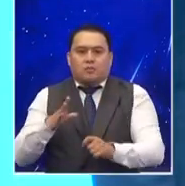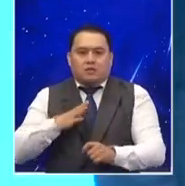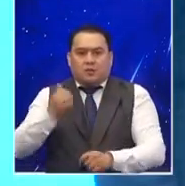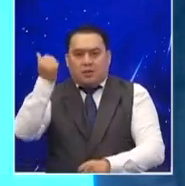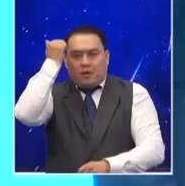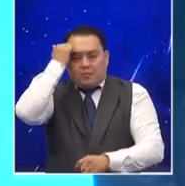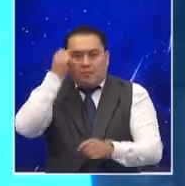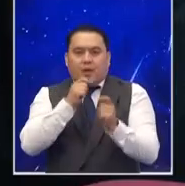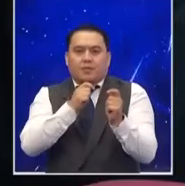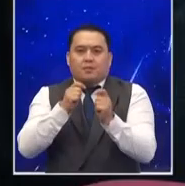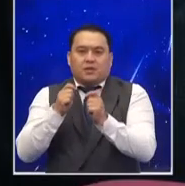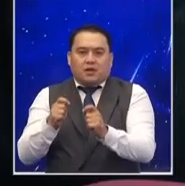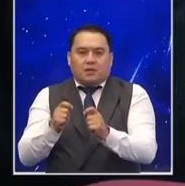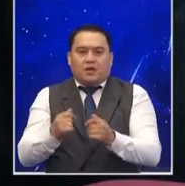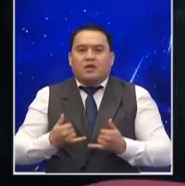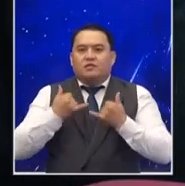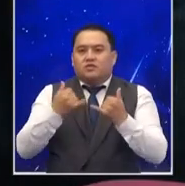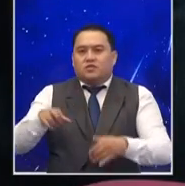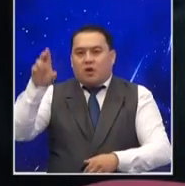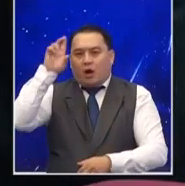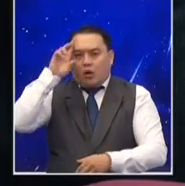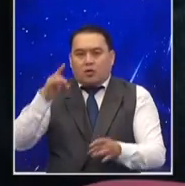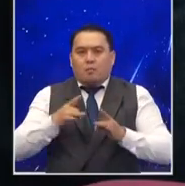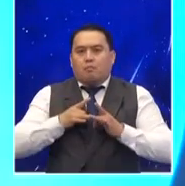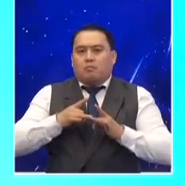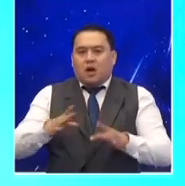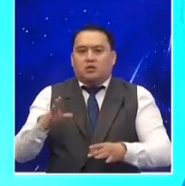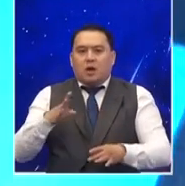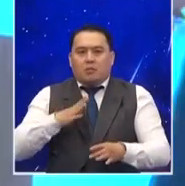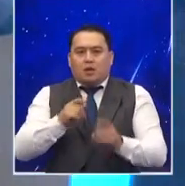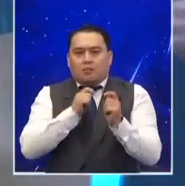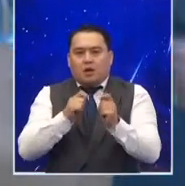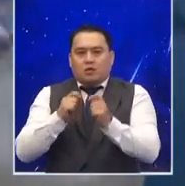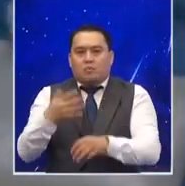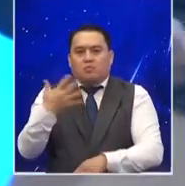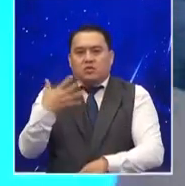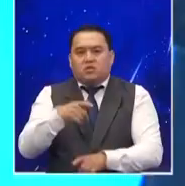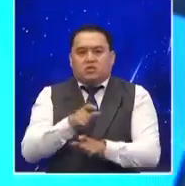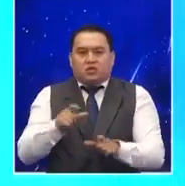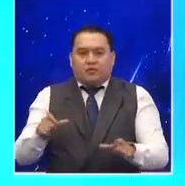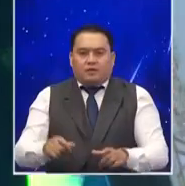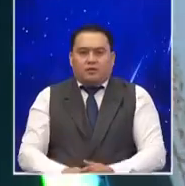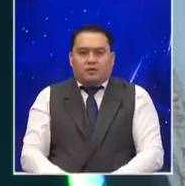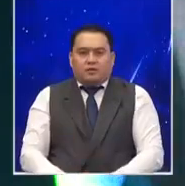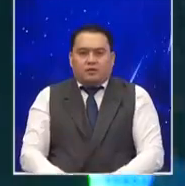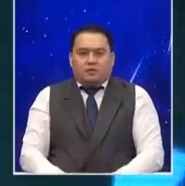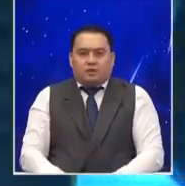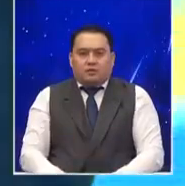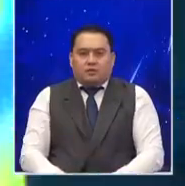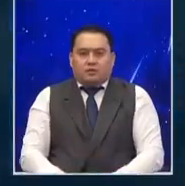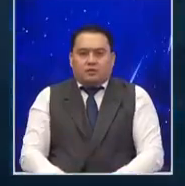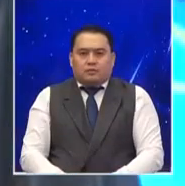благодарственными письмами и памятными подарками. Всего в честь государственного праздника было отмечено порядка 50